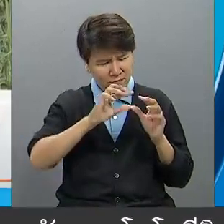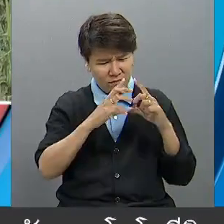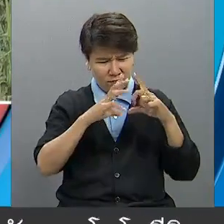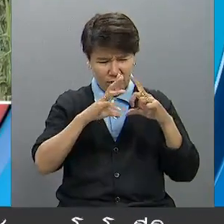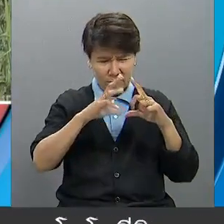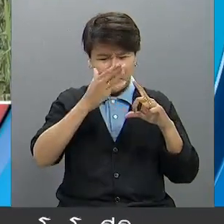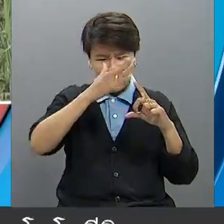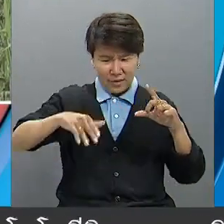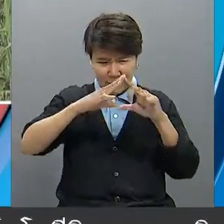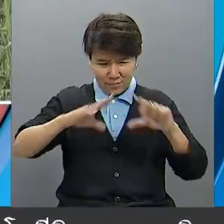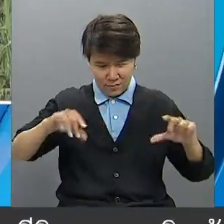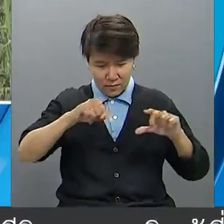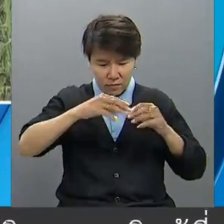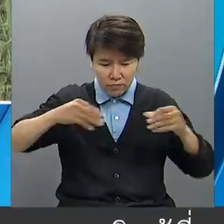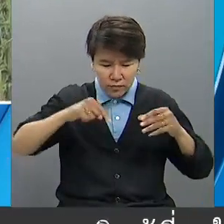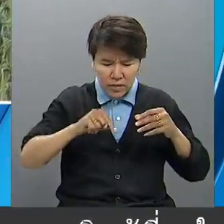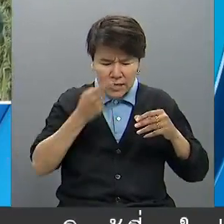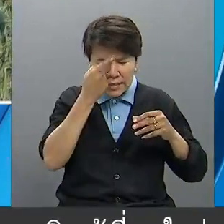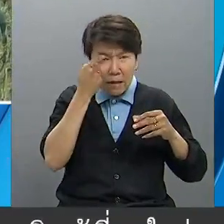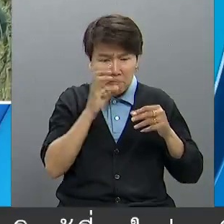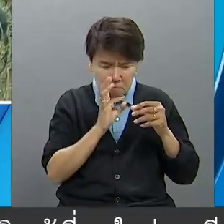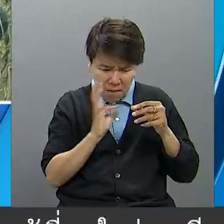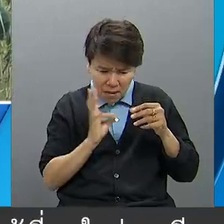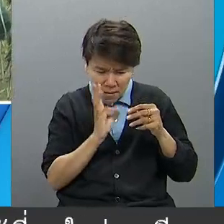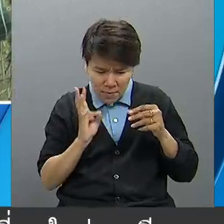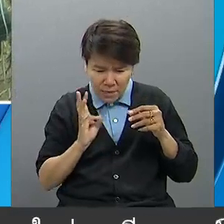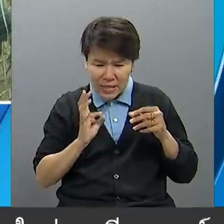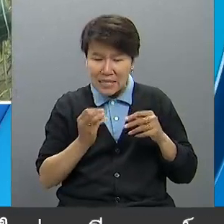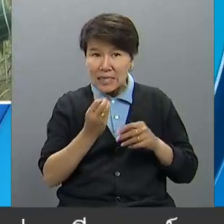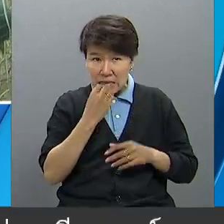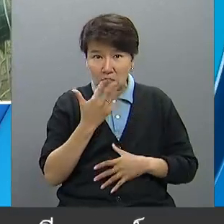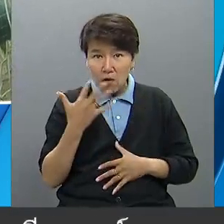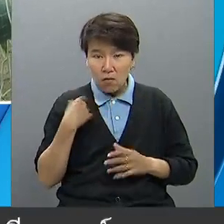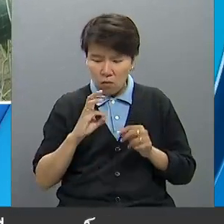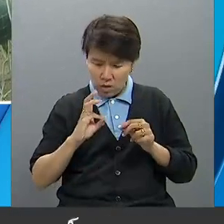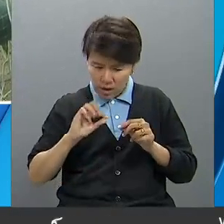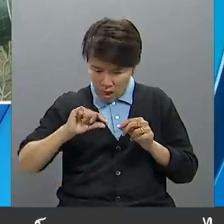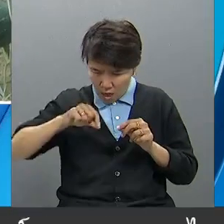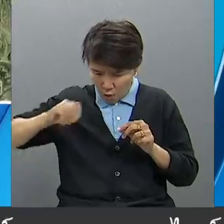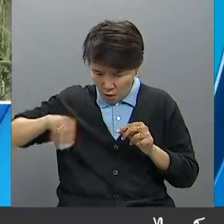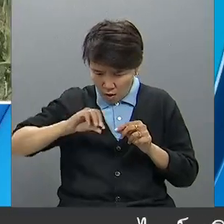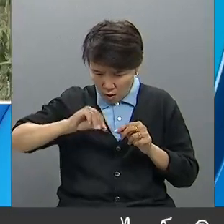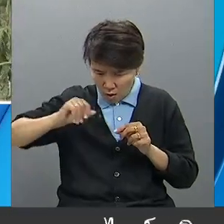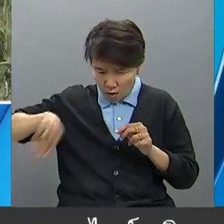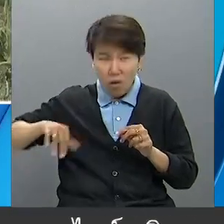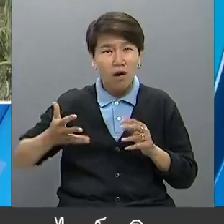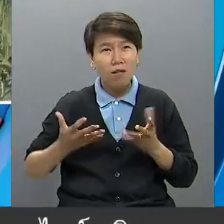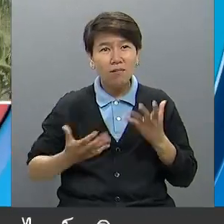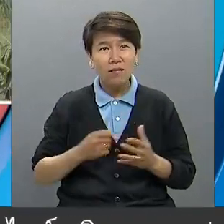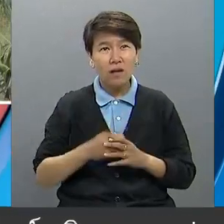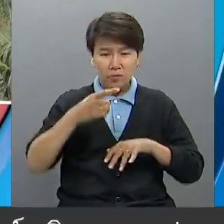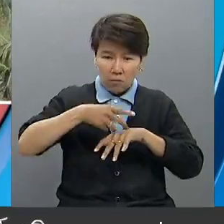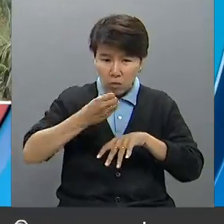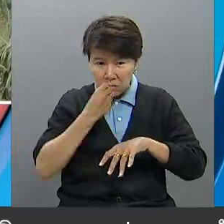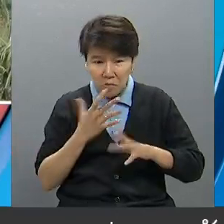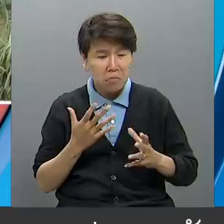กินแตงโมพร้อมกับเม็ดคนที่กินแตงโมแต่ต้องเอาเม็ดออกคายเม็ดและคนที่ไม่กินแตงโมเลย อ้าวเหรอผมเป็นคนที่